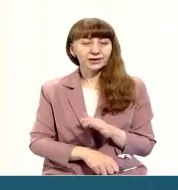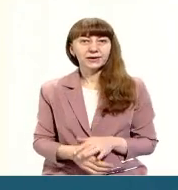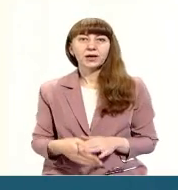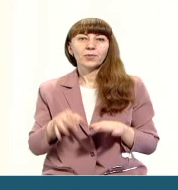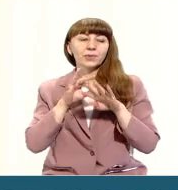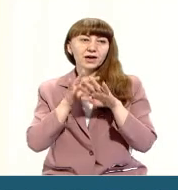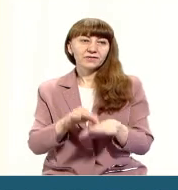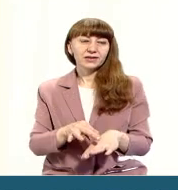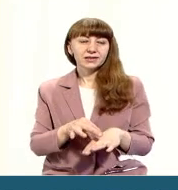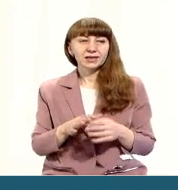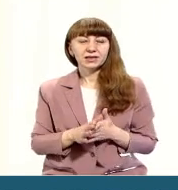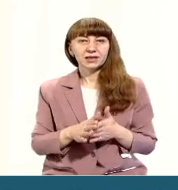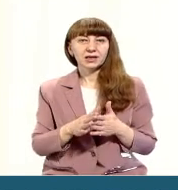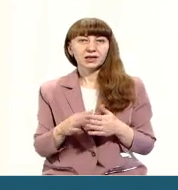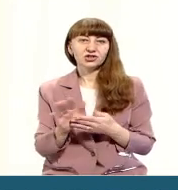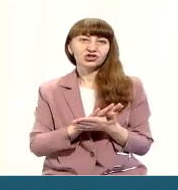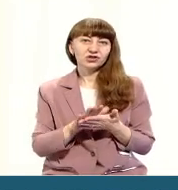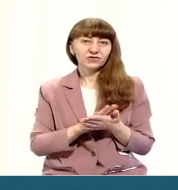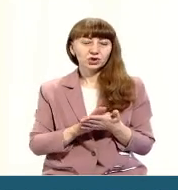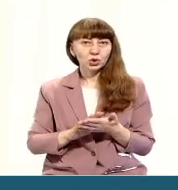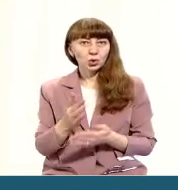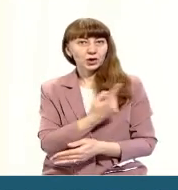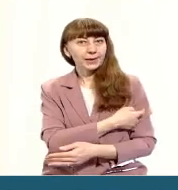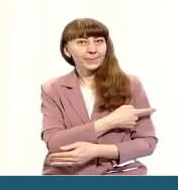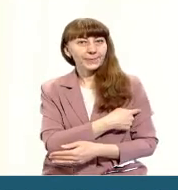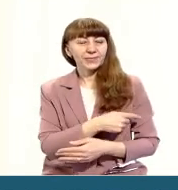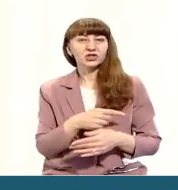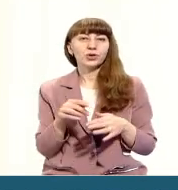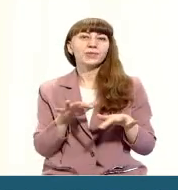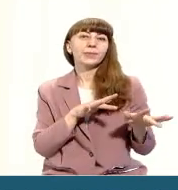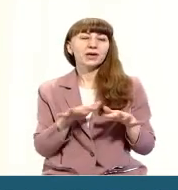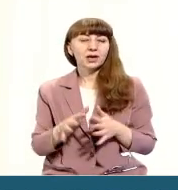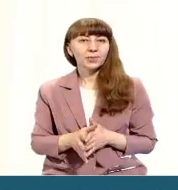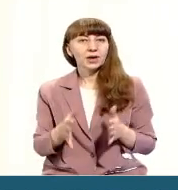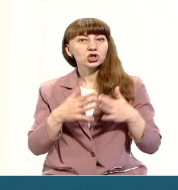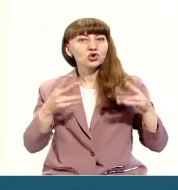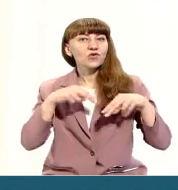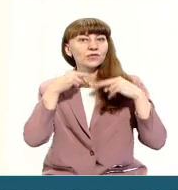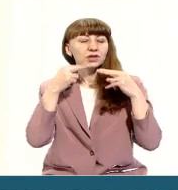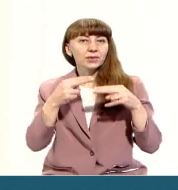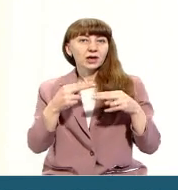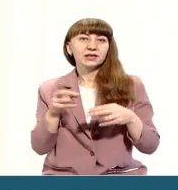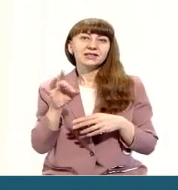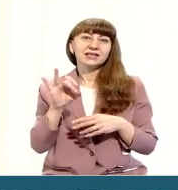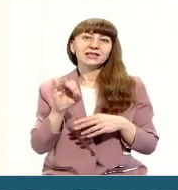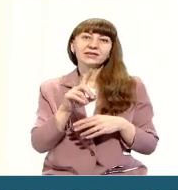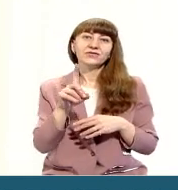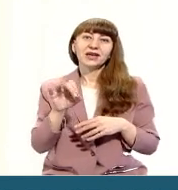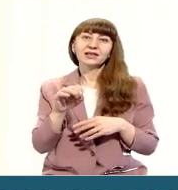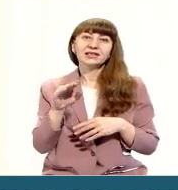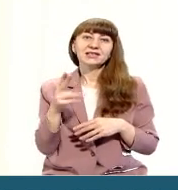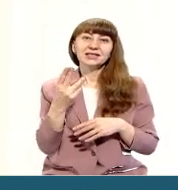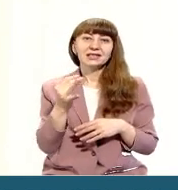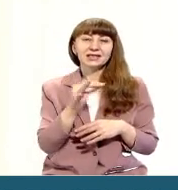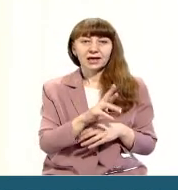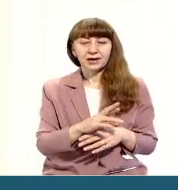дезинфекционных мероприятий управлением ветеринарии особое внимание уделяется проведению дезинфекционных мероприятий за